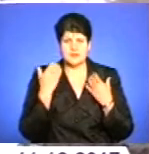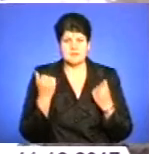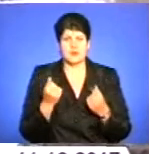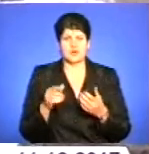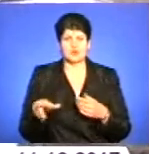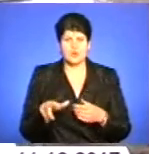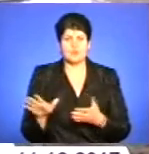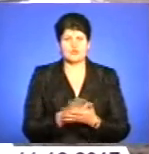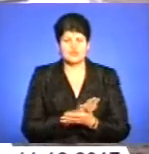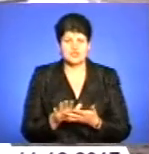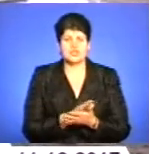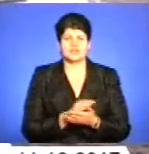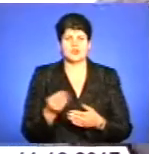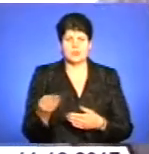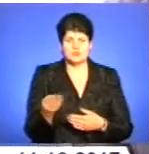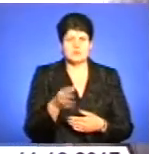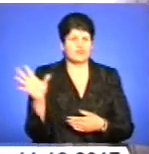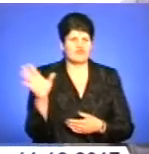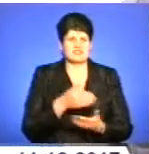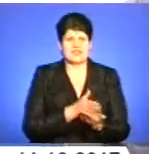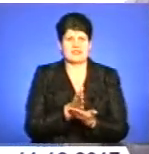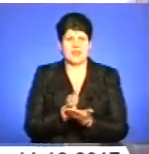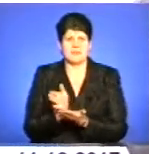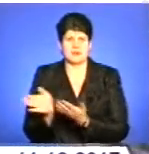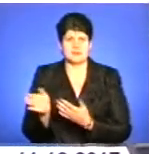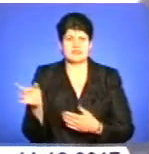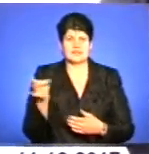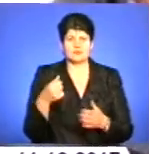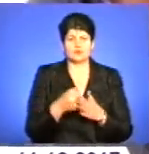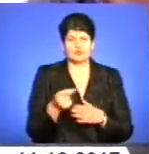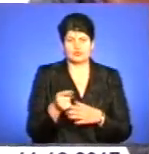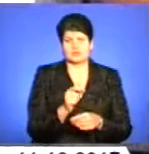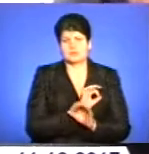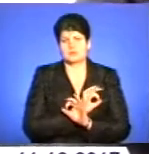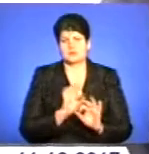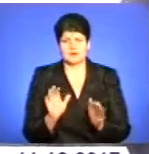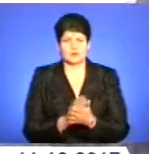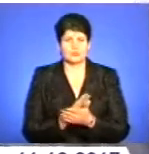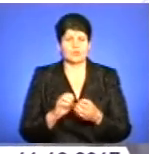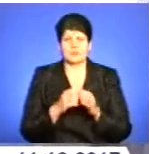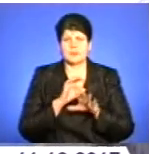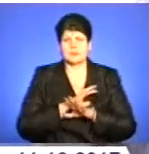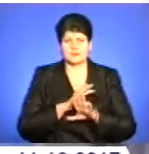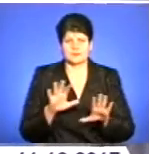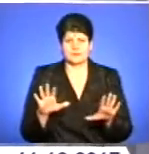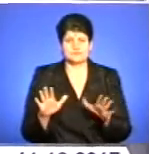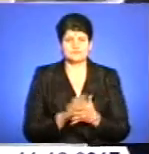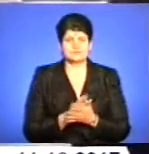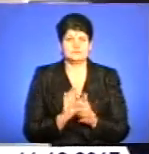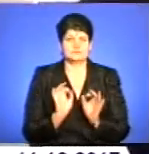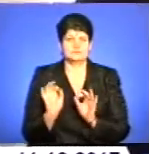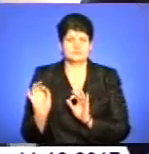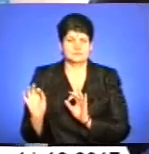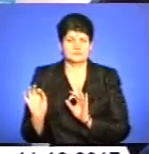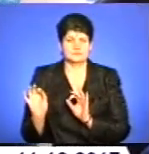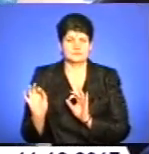та посипані на усіх напрямках. З Рівного до Тернополя добре розчистили. Тобто проблем ніяких не було. Почищено нормально.